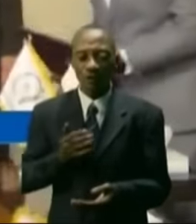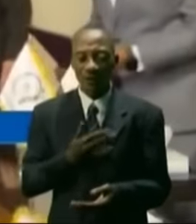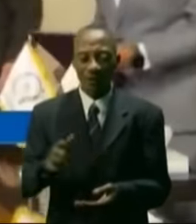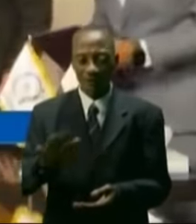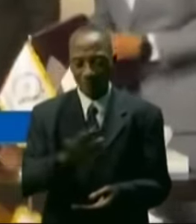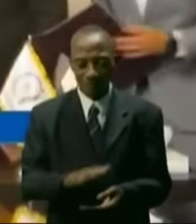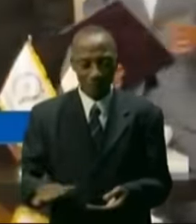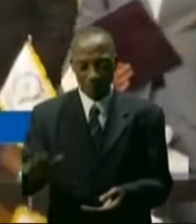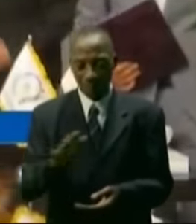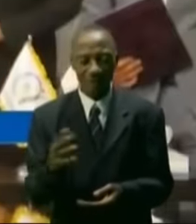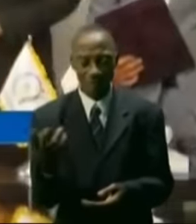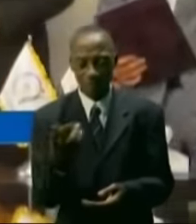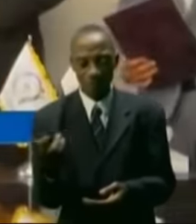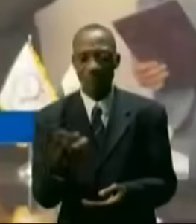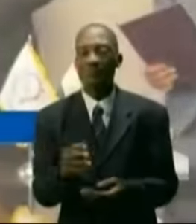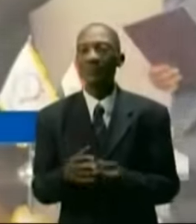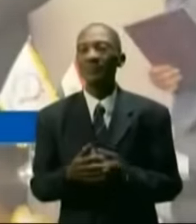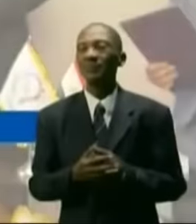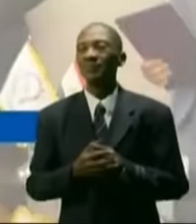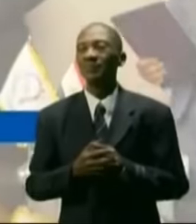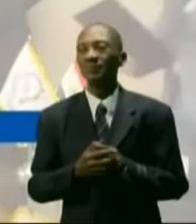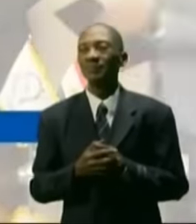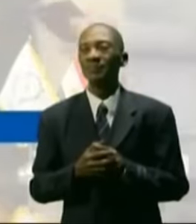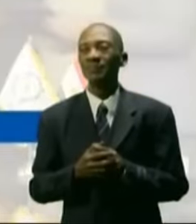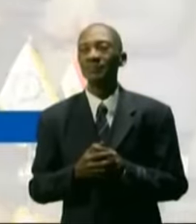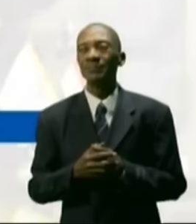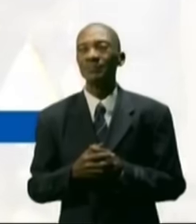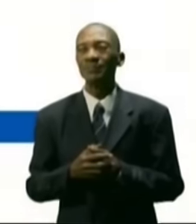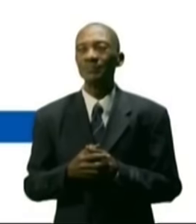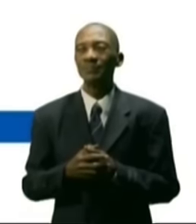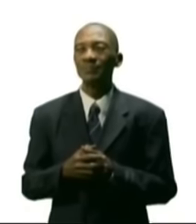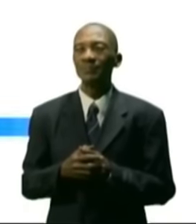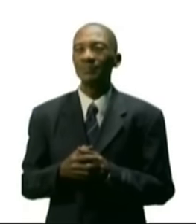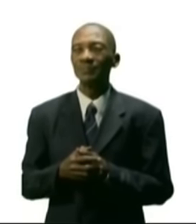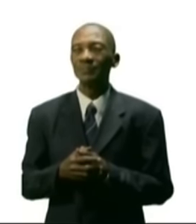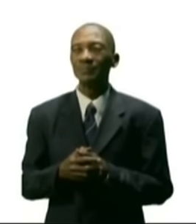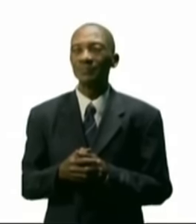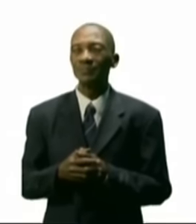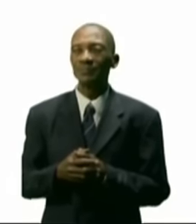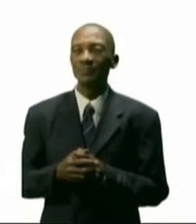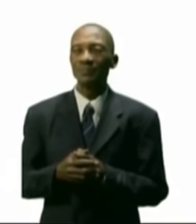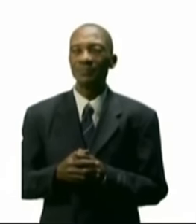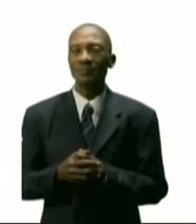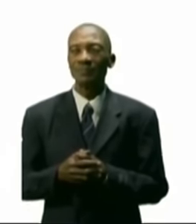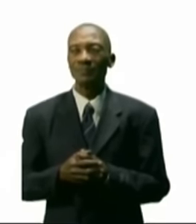survenues dans la législation alimentaire et la méthode moderne de contrôle des aliments.